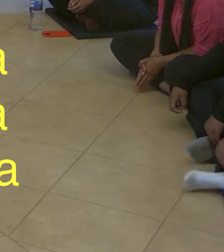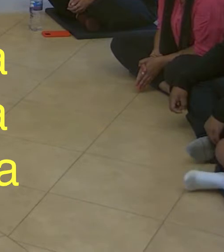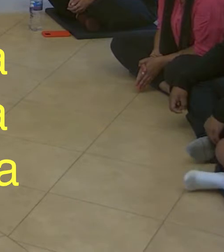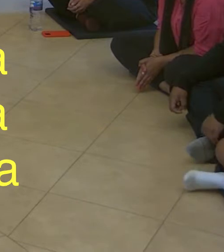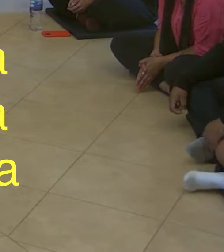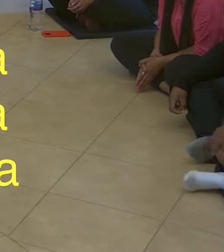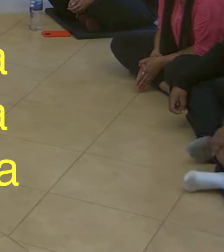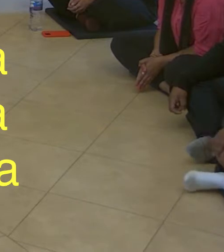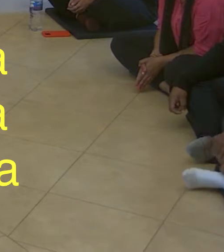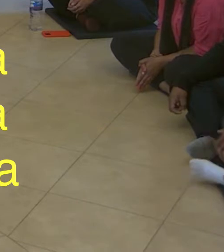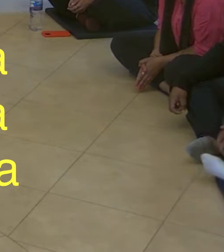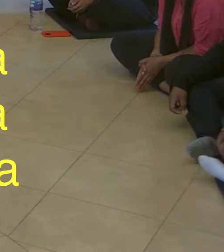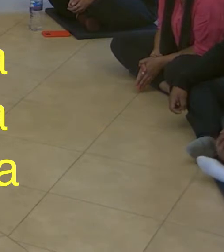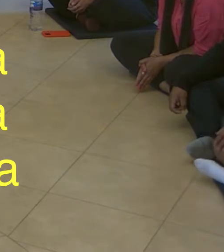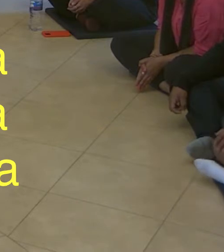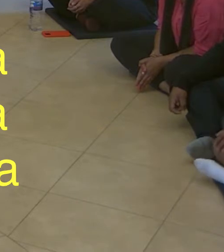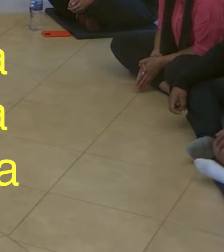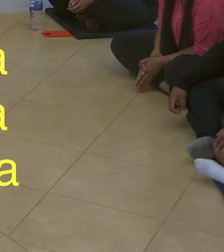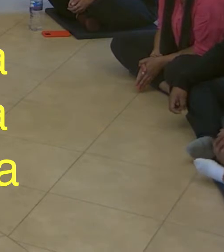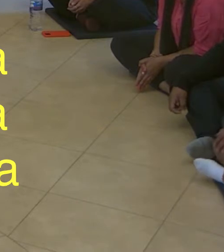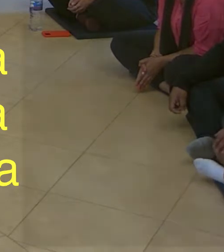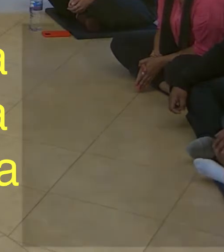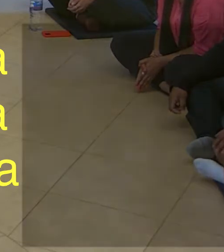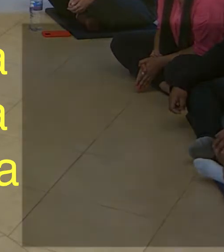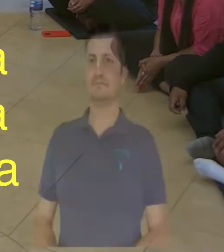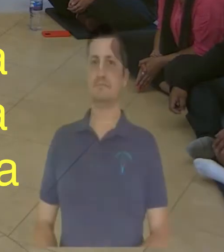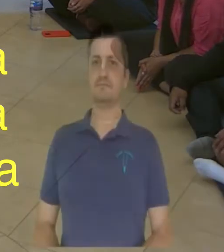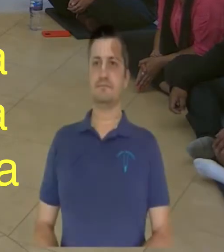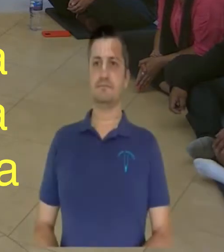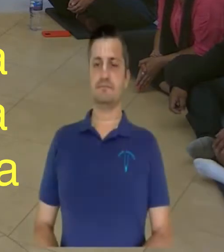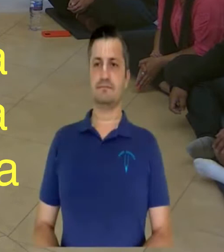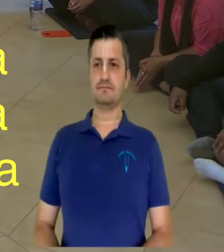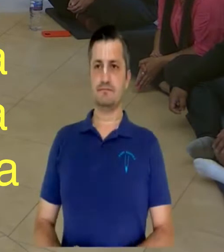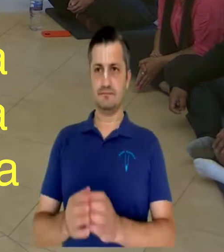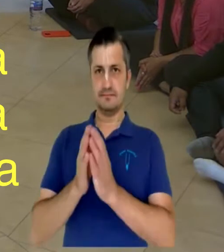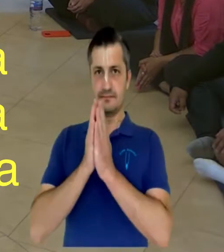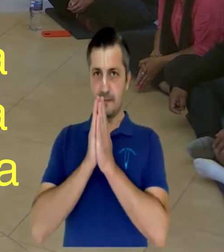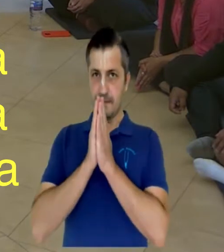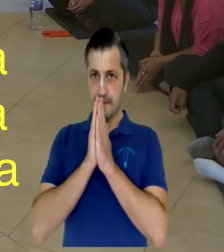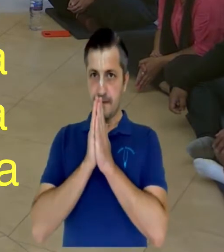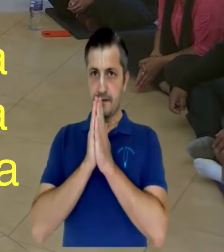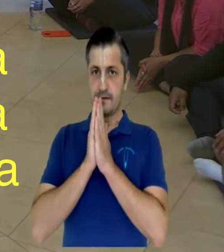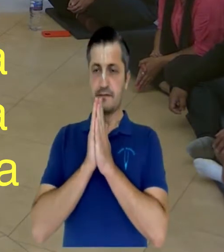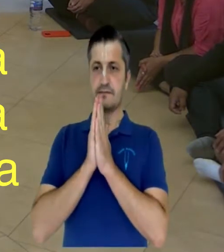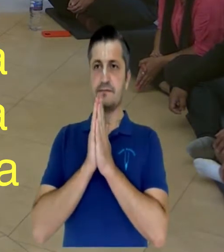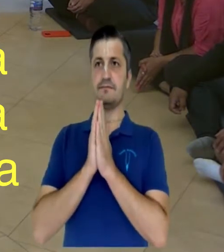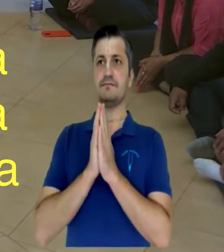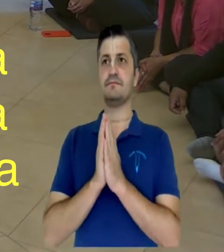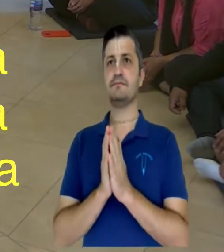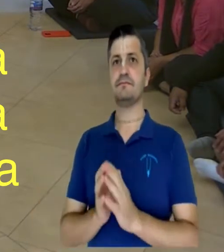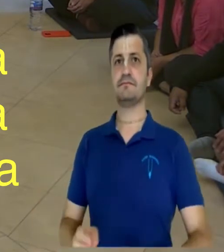कृष्ण कृष्ण हरे हरे हरे राम राम राम